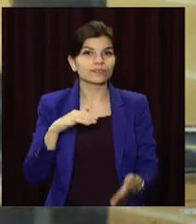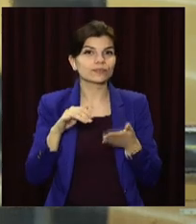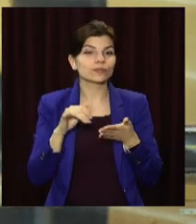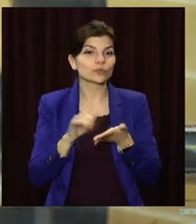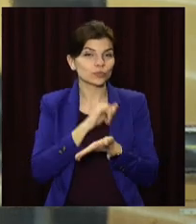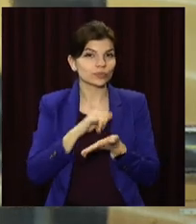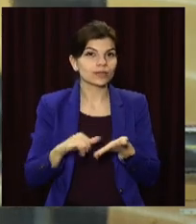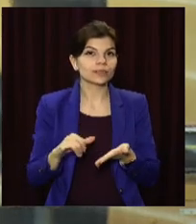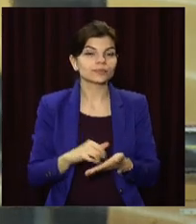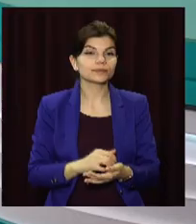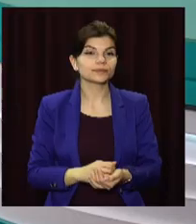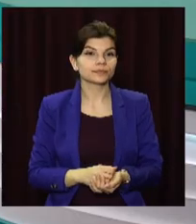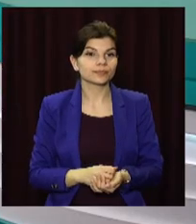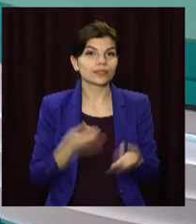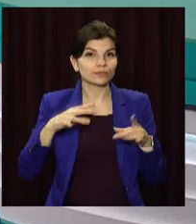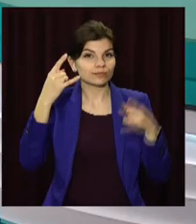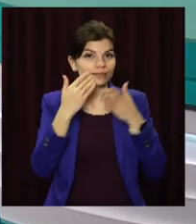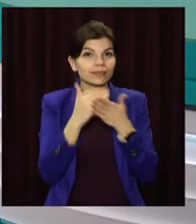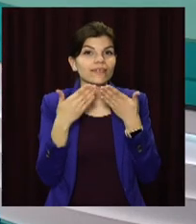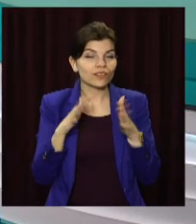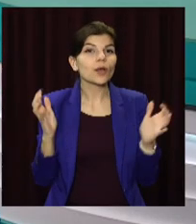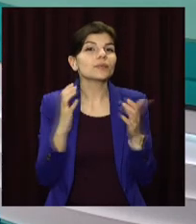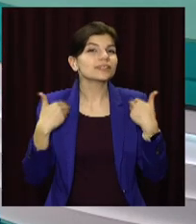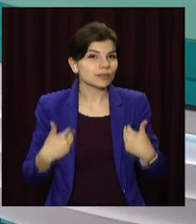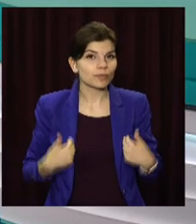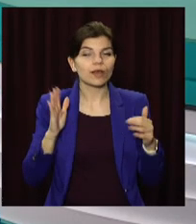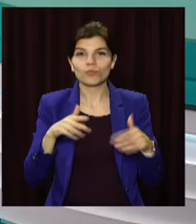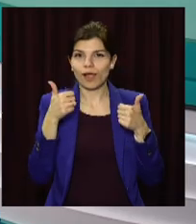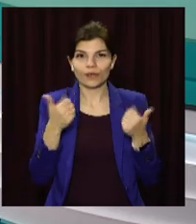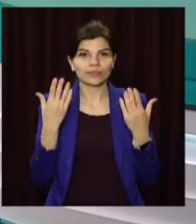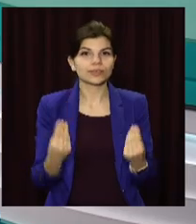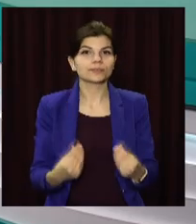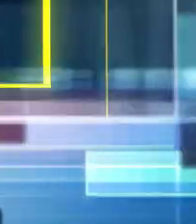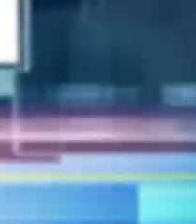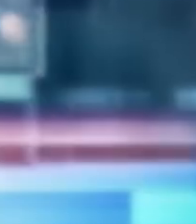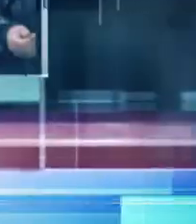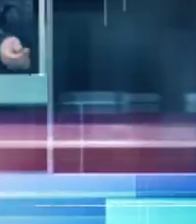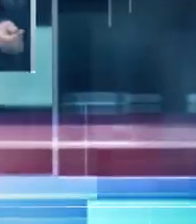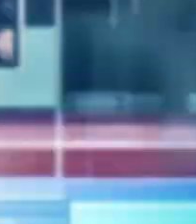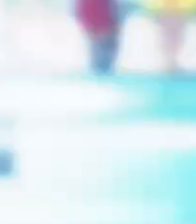на нашому YouTube-каналі. Залишайтесь з відкритим, бережіть себе і до зустрічі.